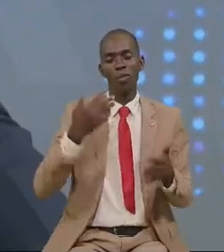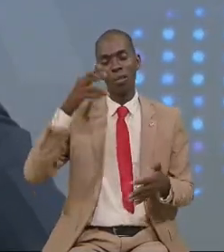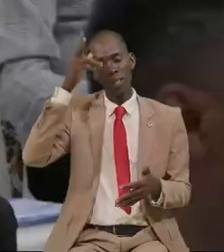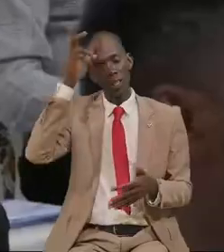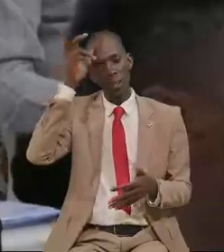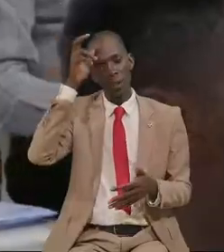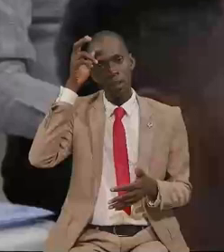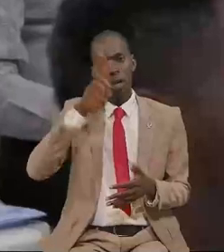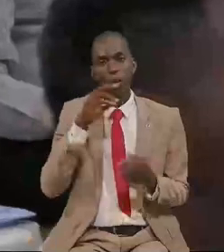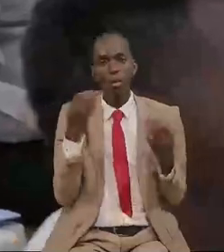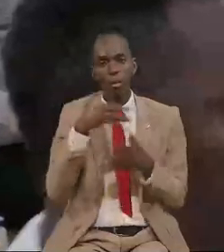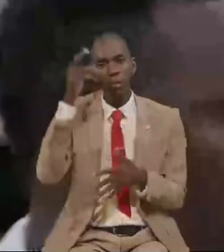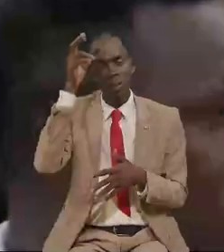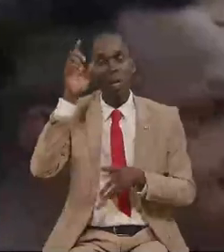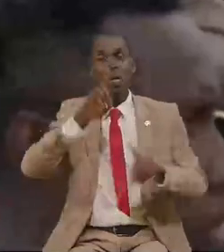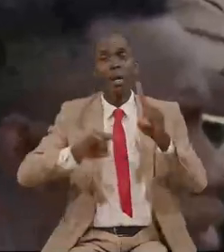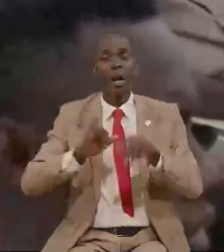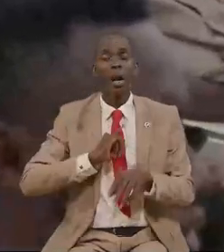plus.